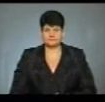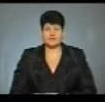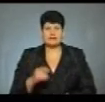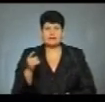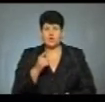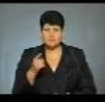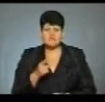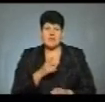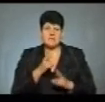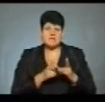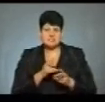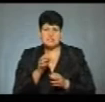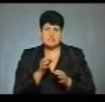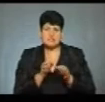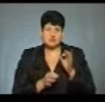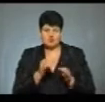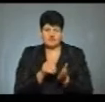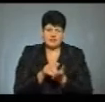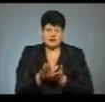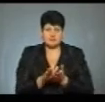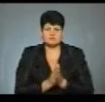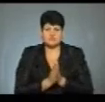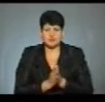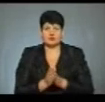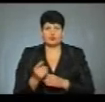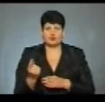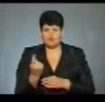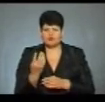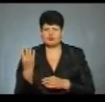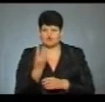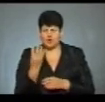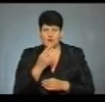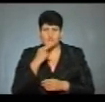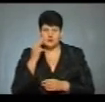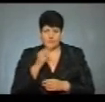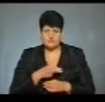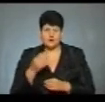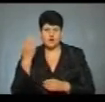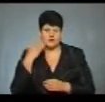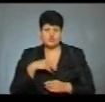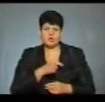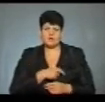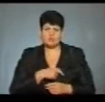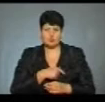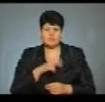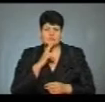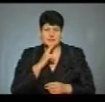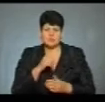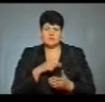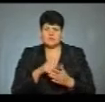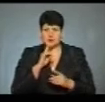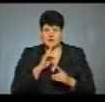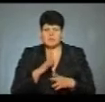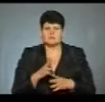Тернопільський апеляційний суд відхилив клопотання одного із чотирьох обвинувачених у вбивстві колишнього депутата Кременецької міськради Віталія Ващенка